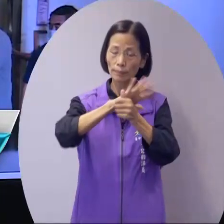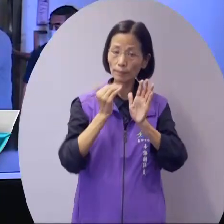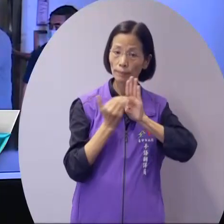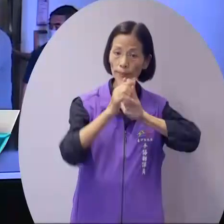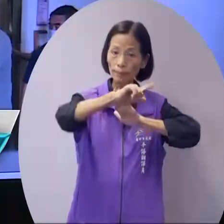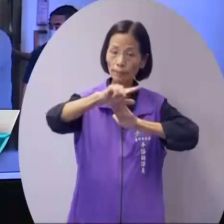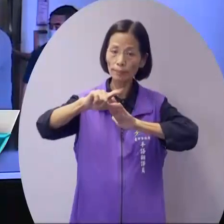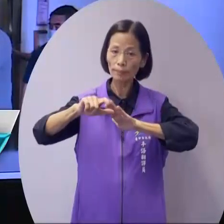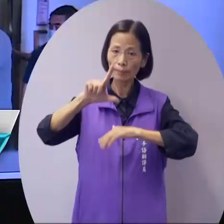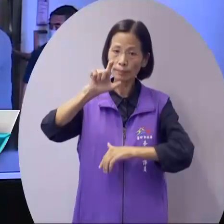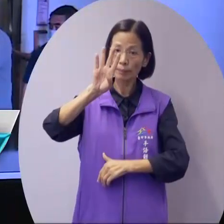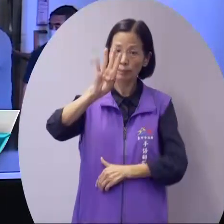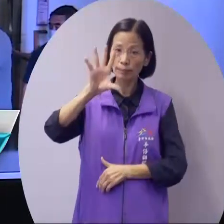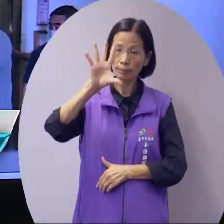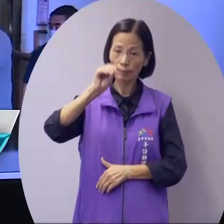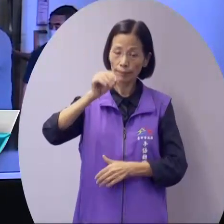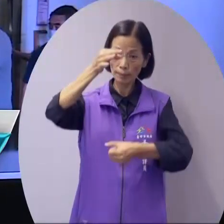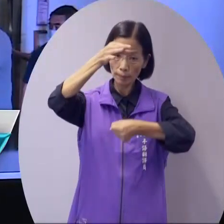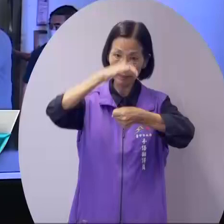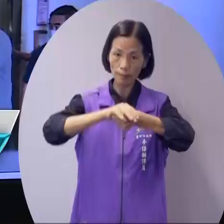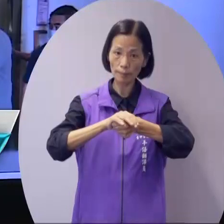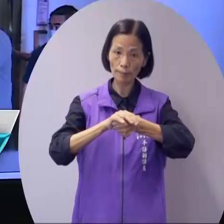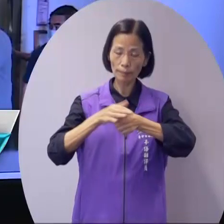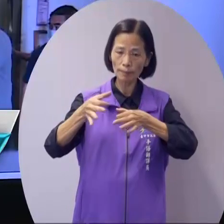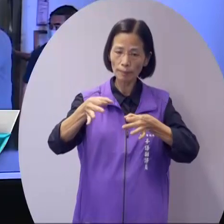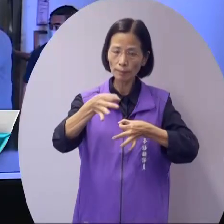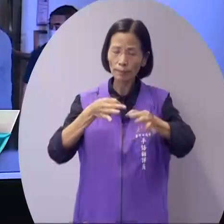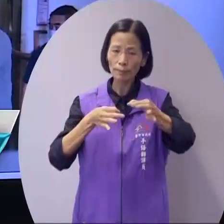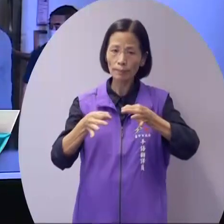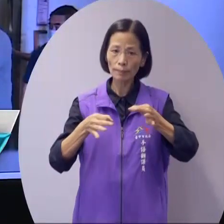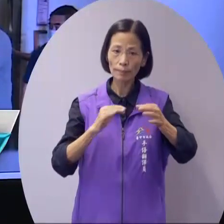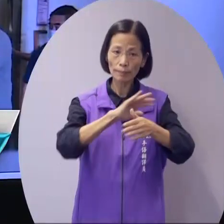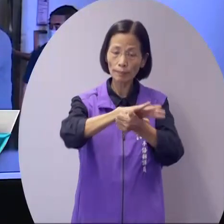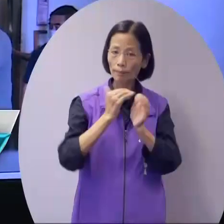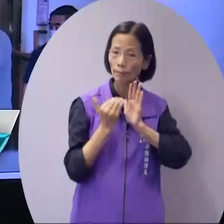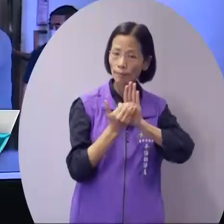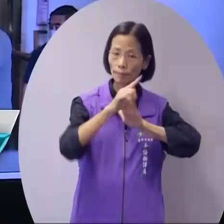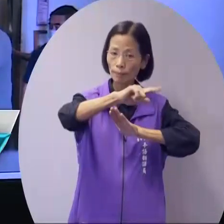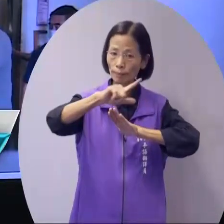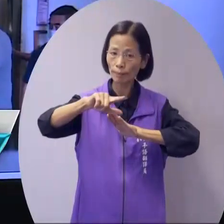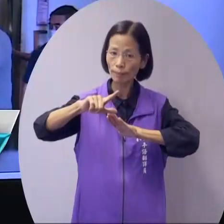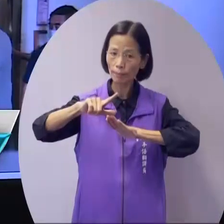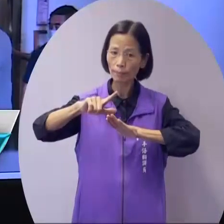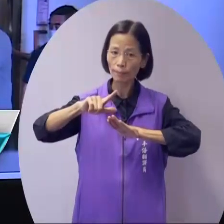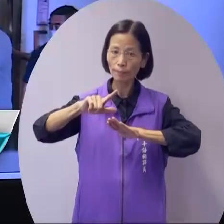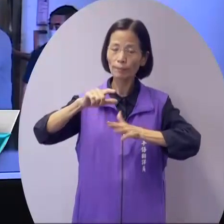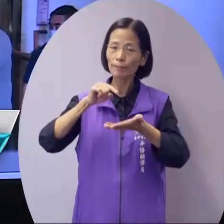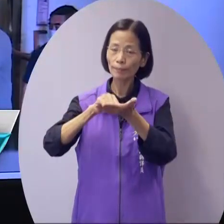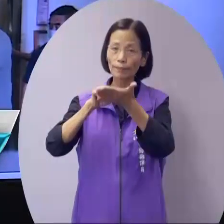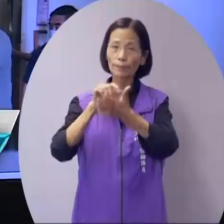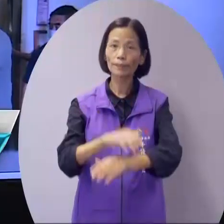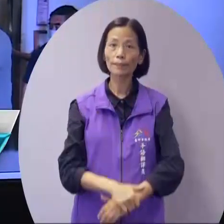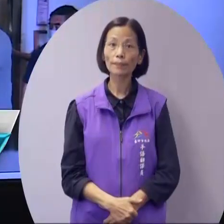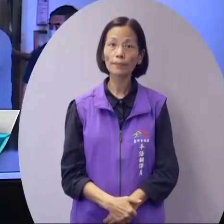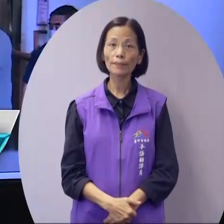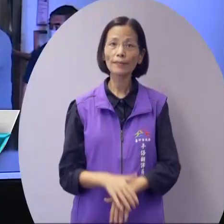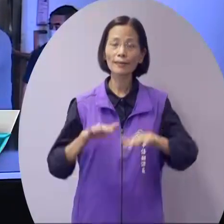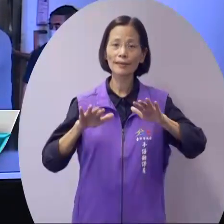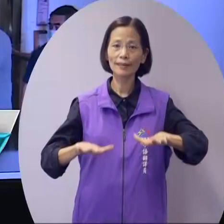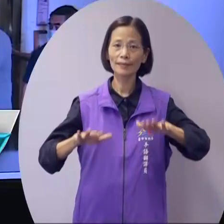助，又是40,000元，加强市场的相关的防疫的这样的一个资材。另外，目前